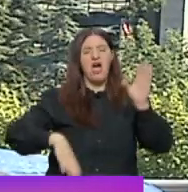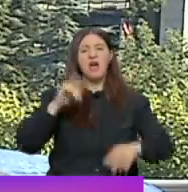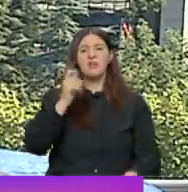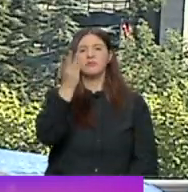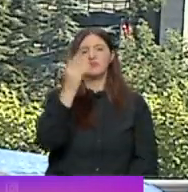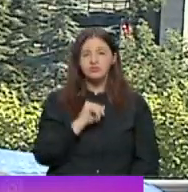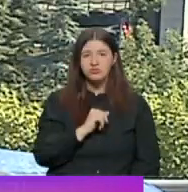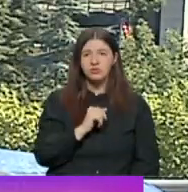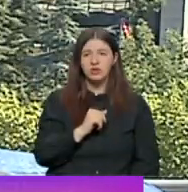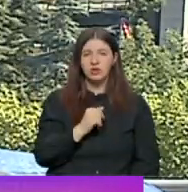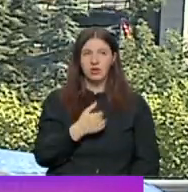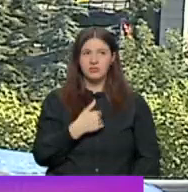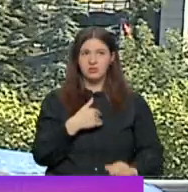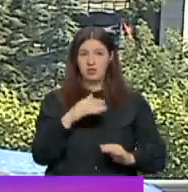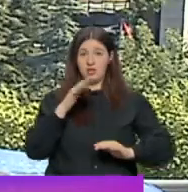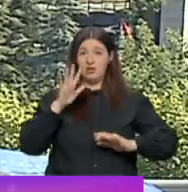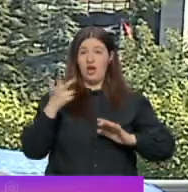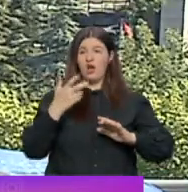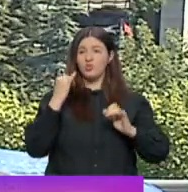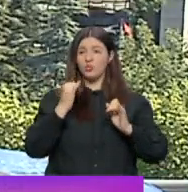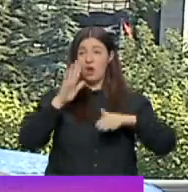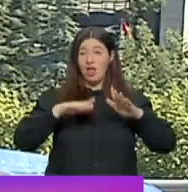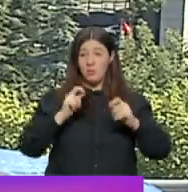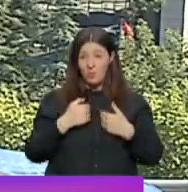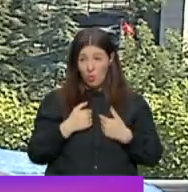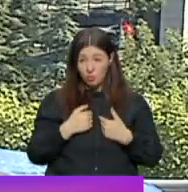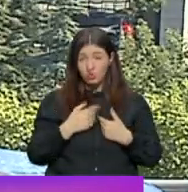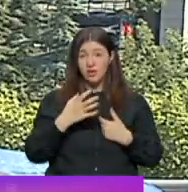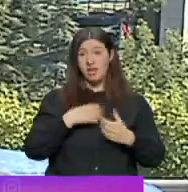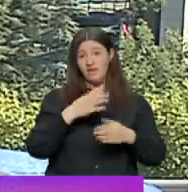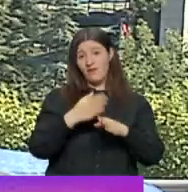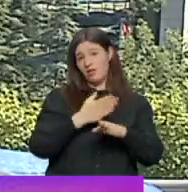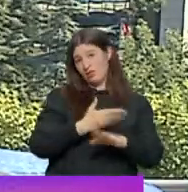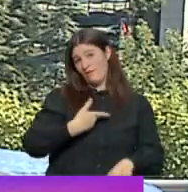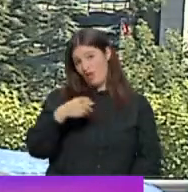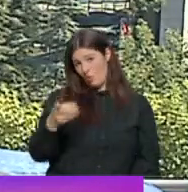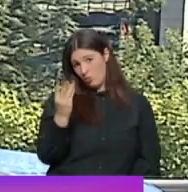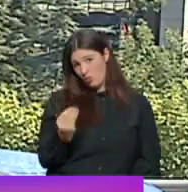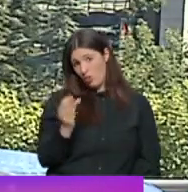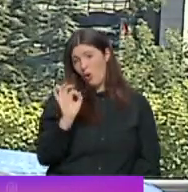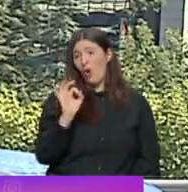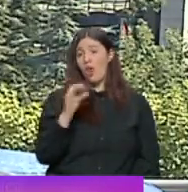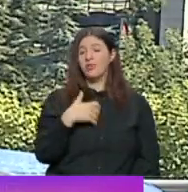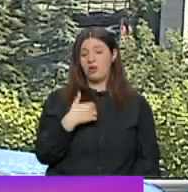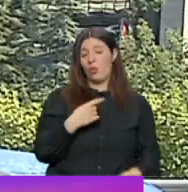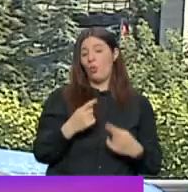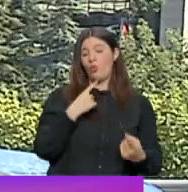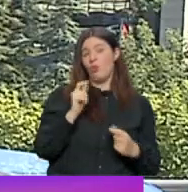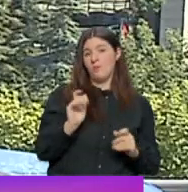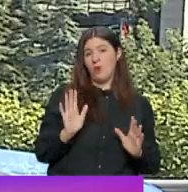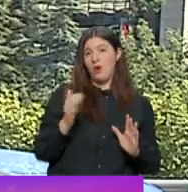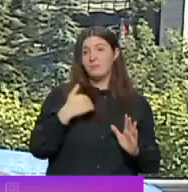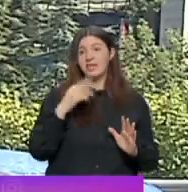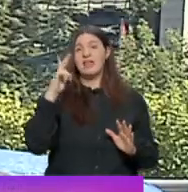provokatörlük yapıyorsunuz. Şimdi biz provokatör oluyoruz. Kendisi de vatansever oluyor. Yani öyle konumlandırmış kendisini.